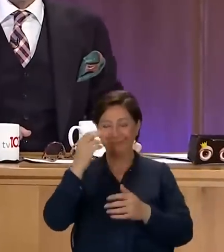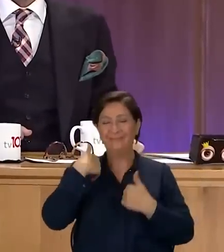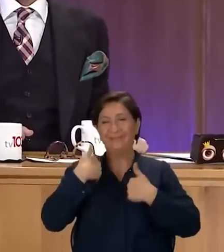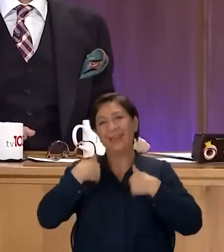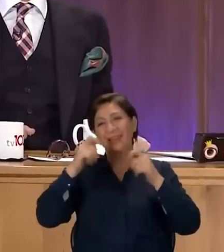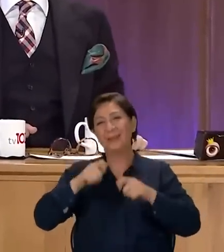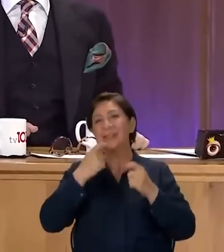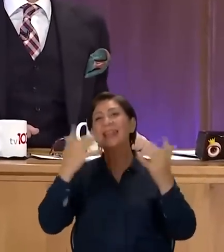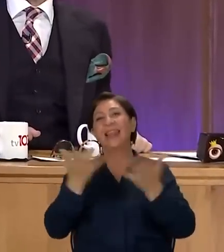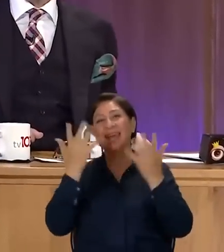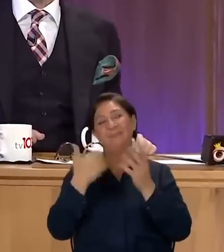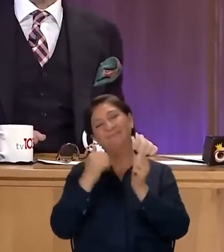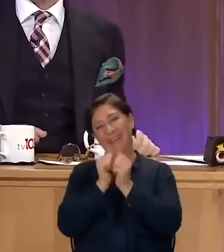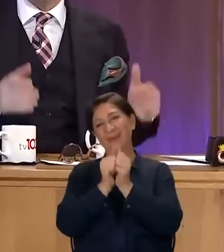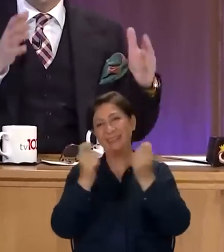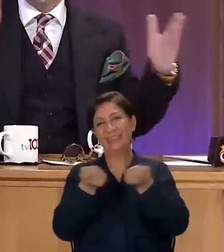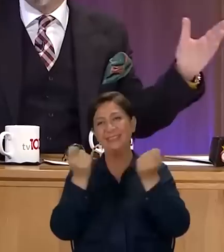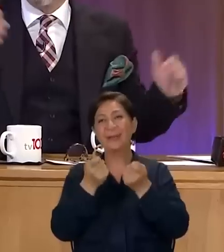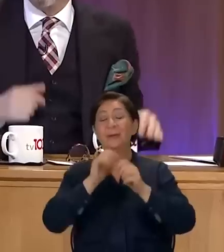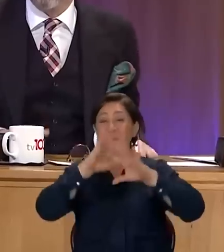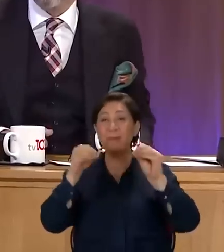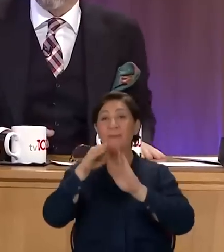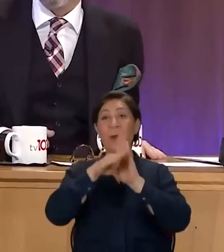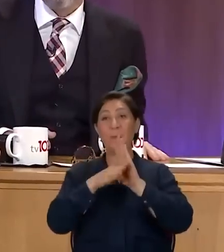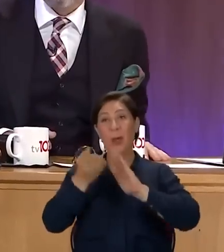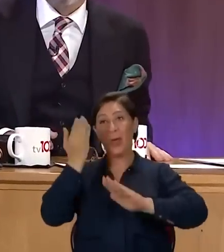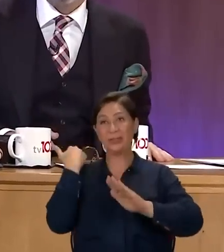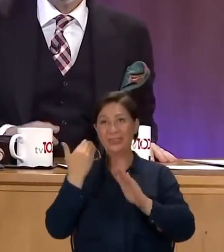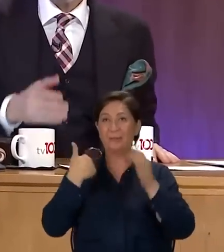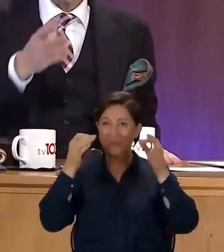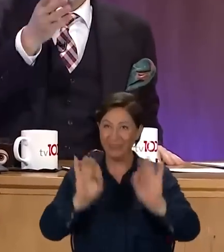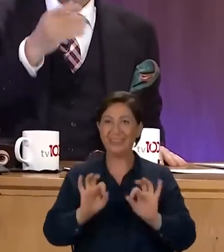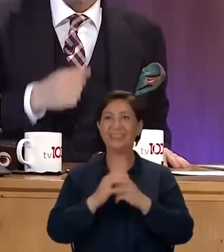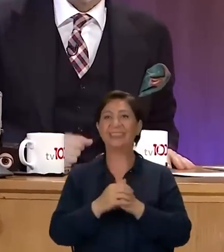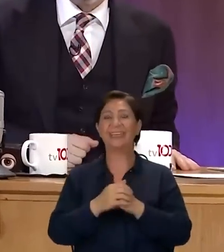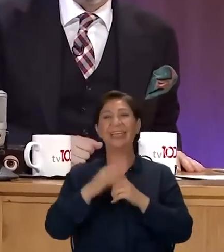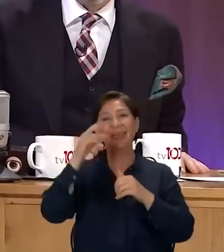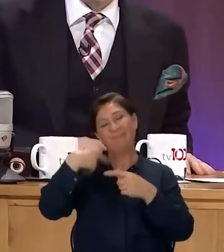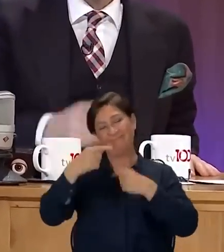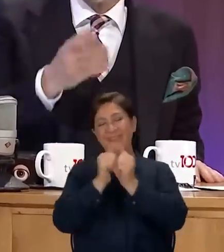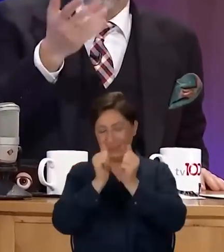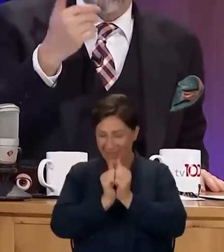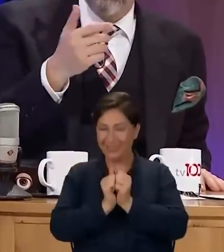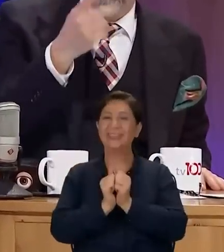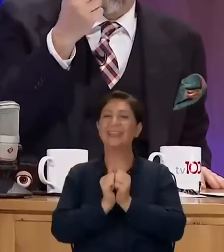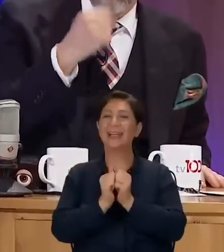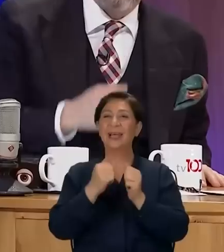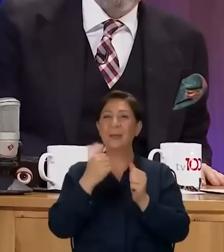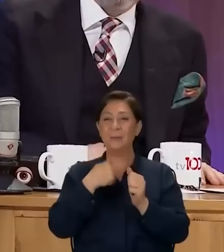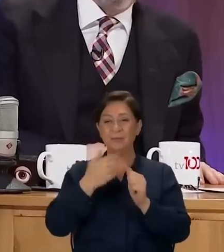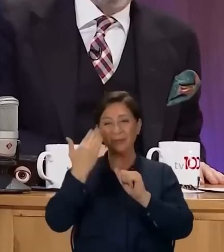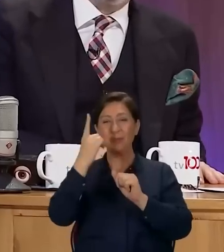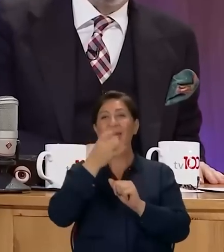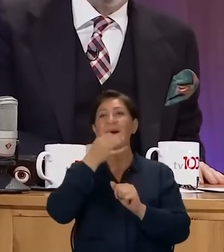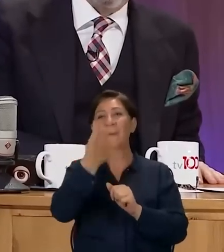Nestor sayesinde yıllardır devam ediyoruz. Bütün programlardan önce biz başladık. Nestoş'la beraber. Bizden önce sadece